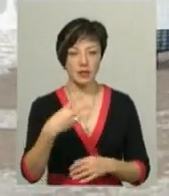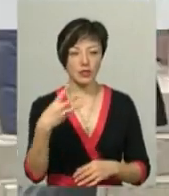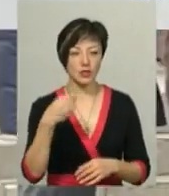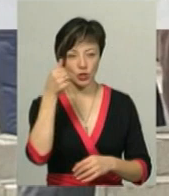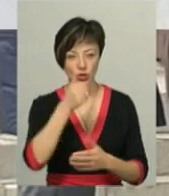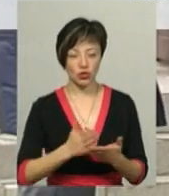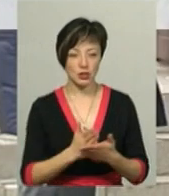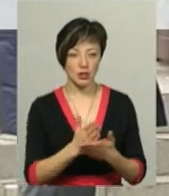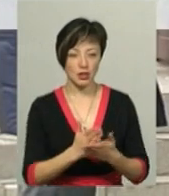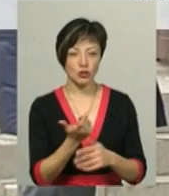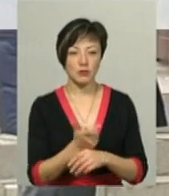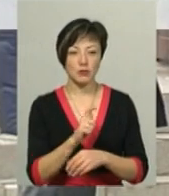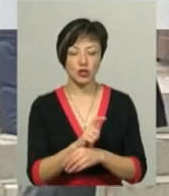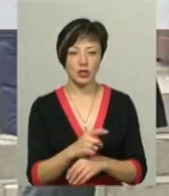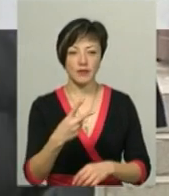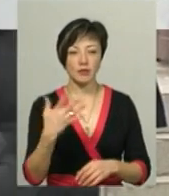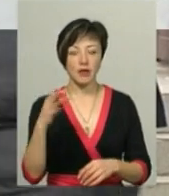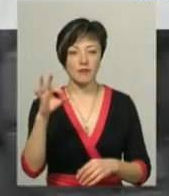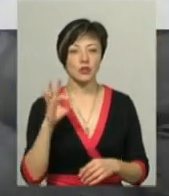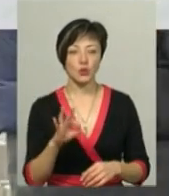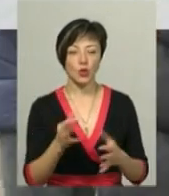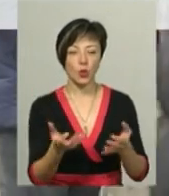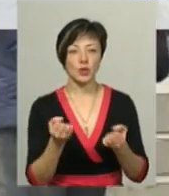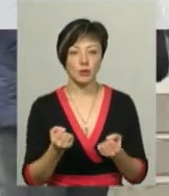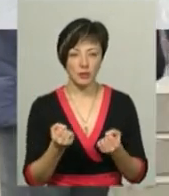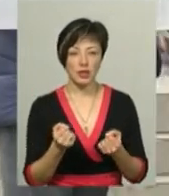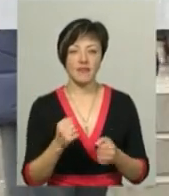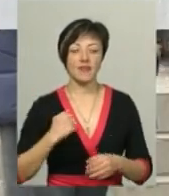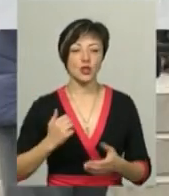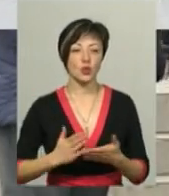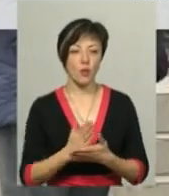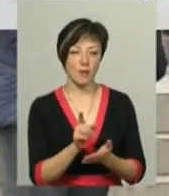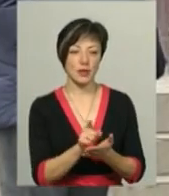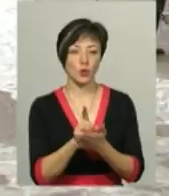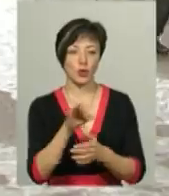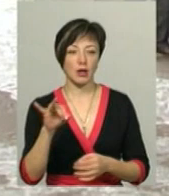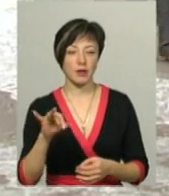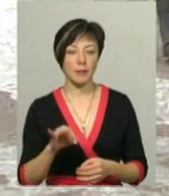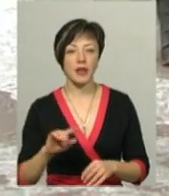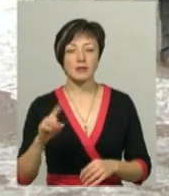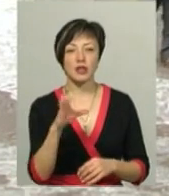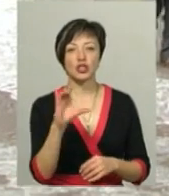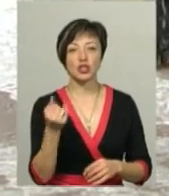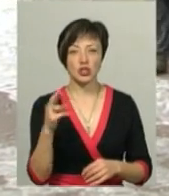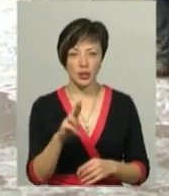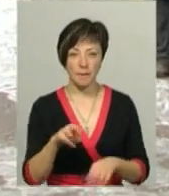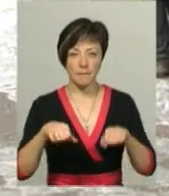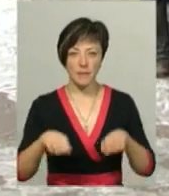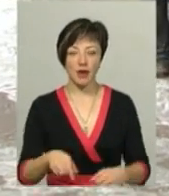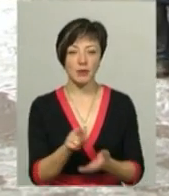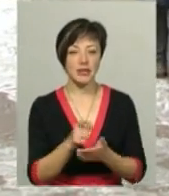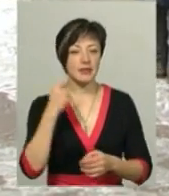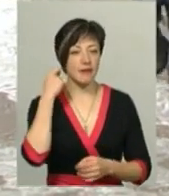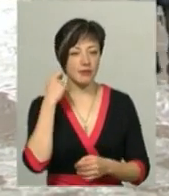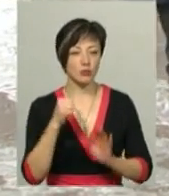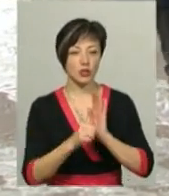30-річний стаж. Більше на 25% одержуватимуть і військові пенсіонери. З 1 січня право на пенсію за віком